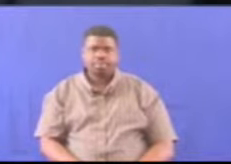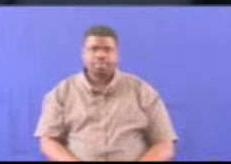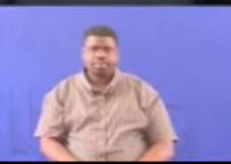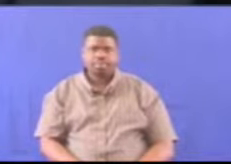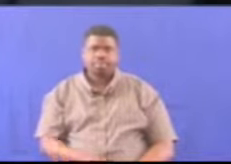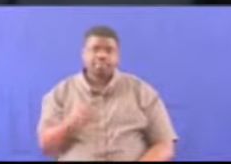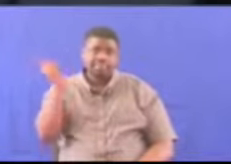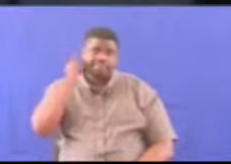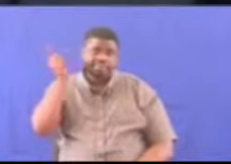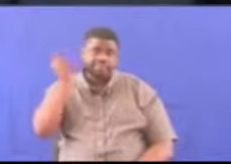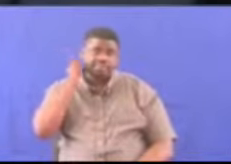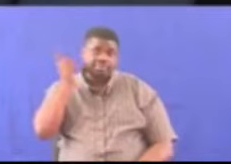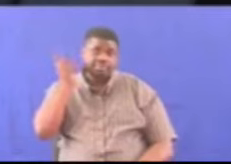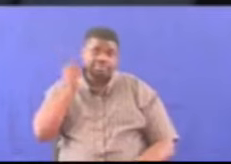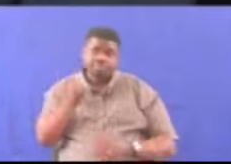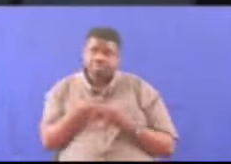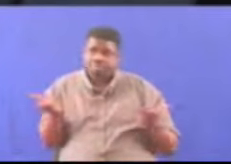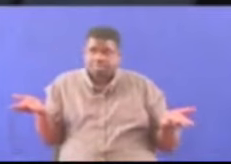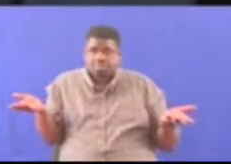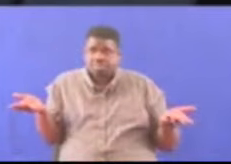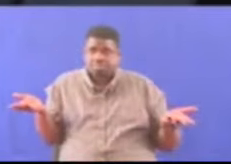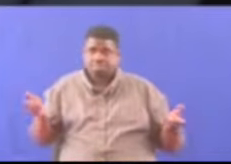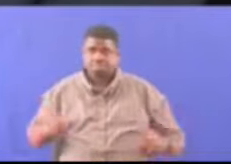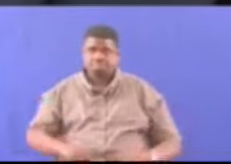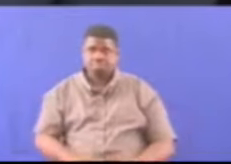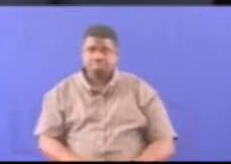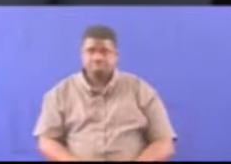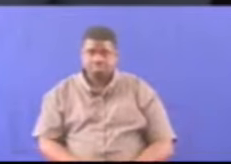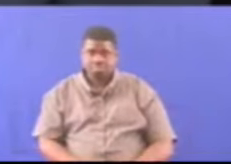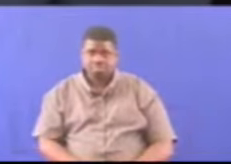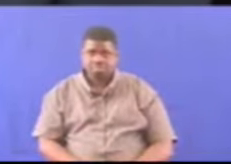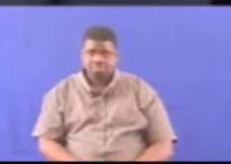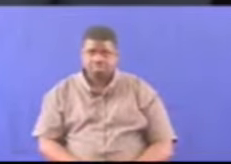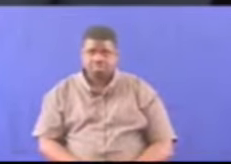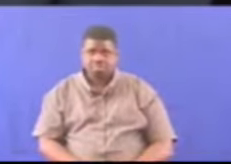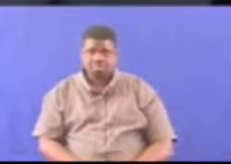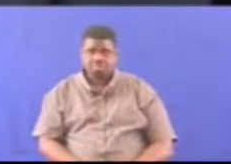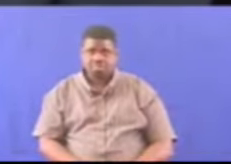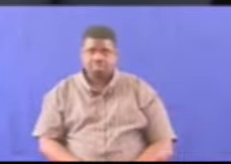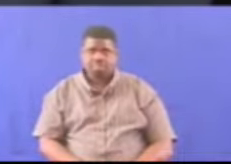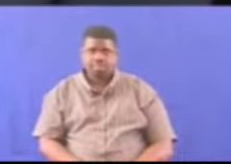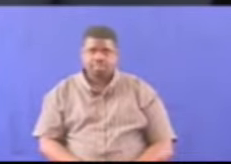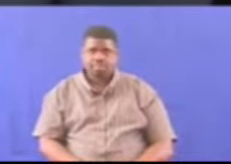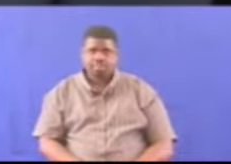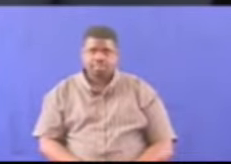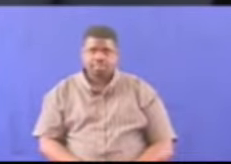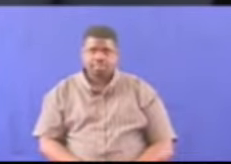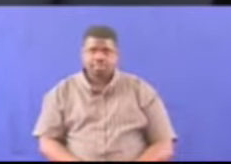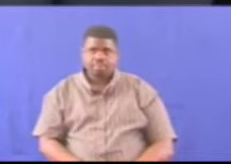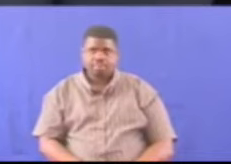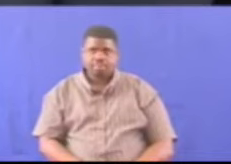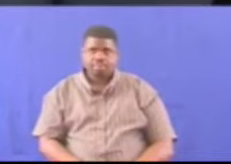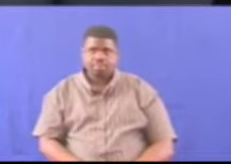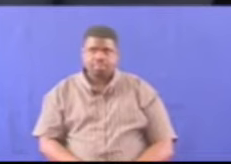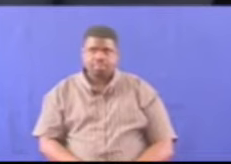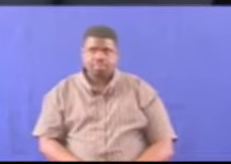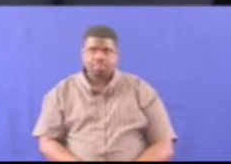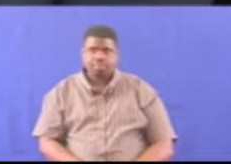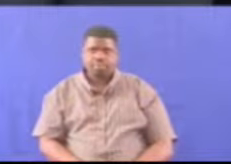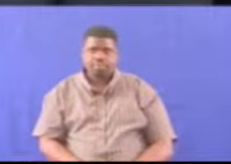tufanye kazi. Tupige makofi mazito sana kwa TWPG. Mwenyekiti Shalu Raymond,